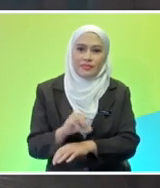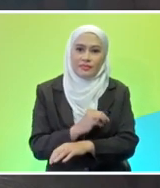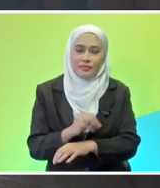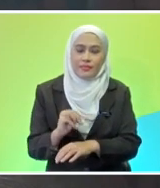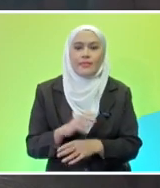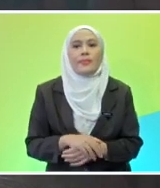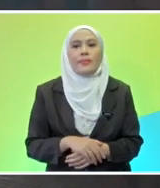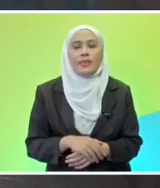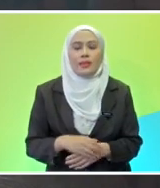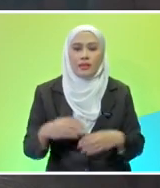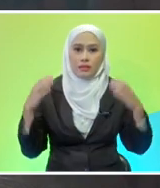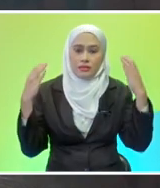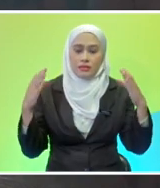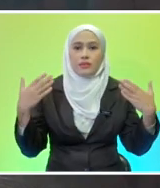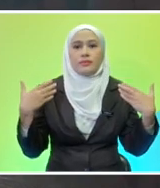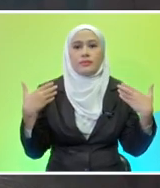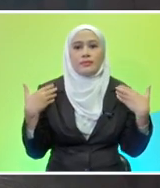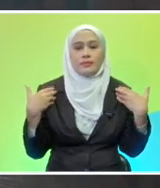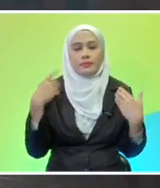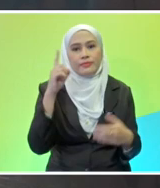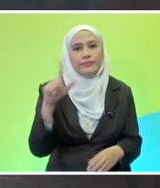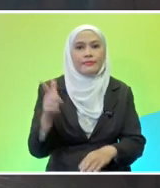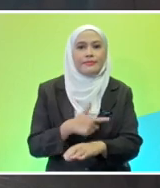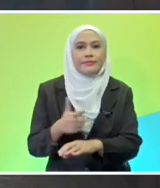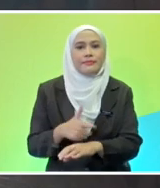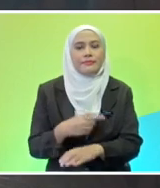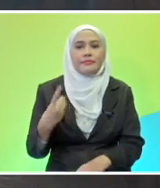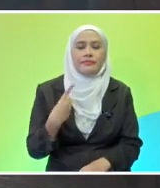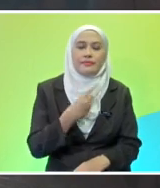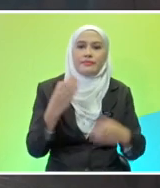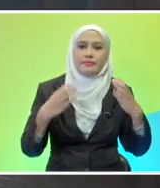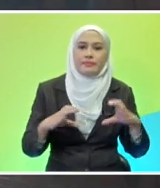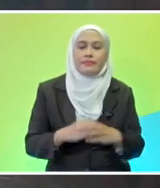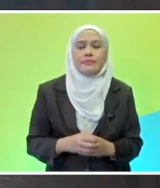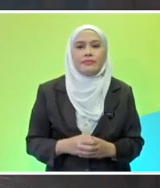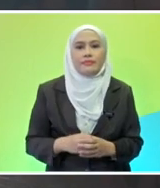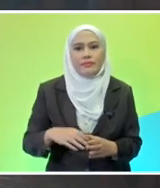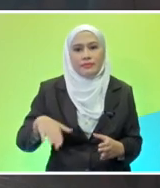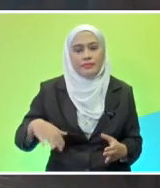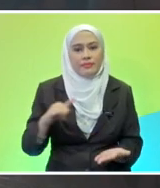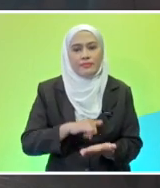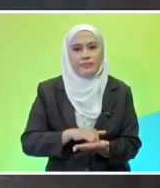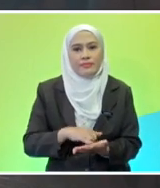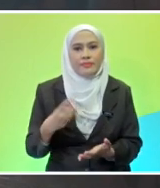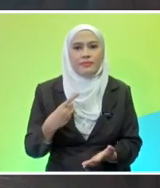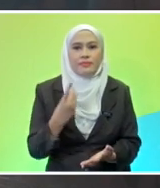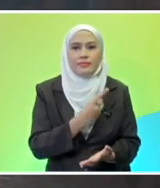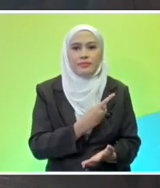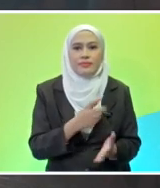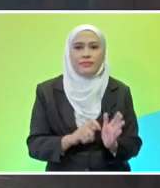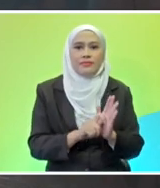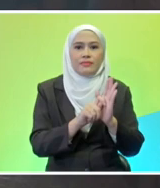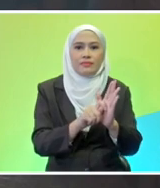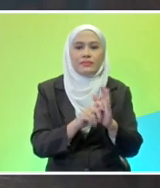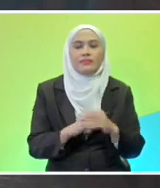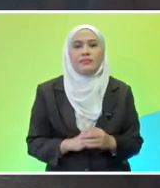Jadi cikgu ada satu lagu yang untuk kita cuba. Okey. Okey, tapi sebelum tu cikgu tunjuk dulu. Akmal tengok. Boleh tak?